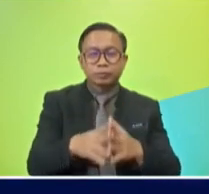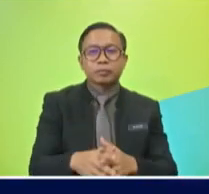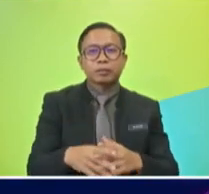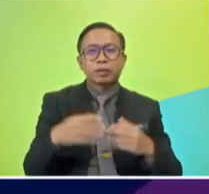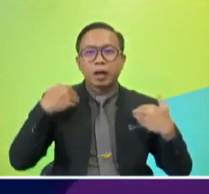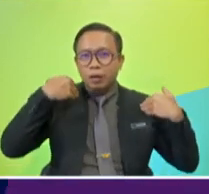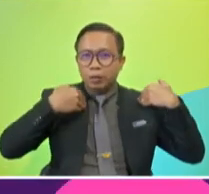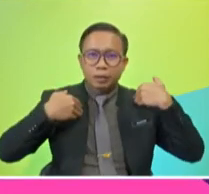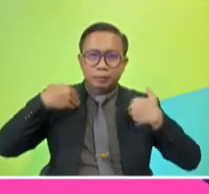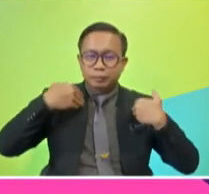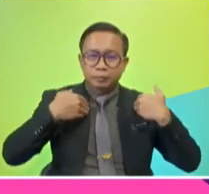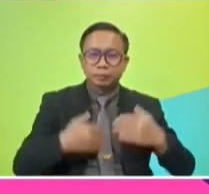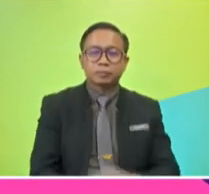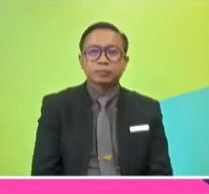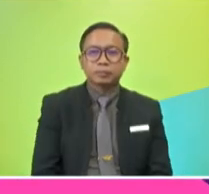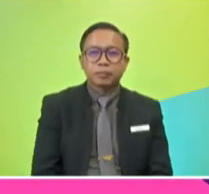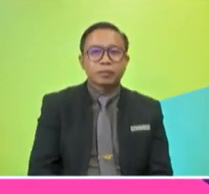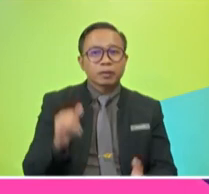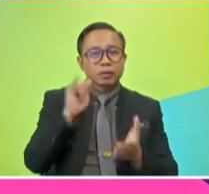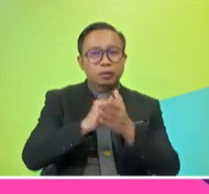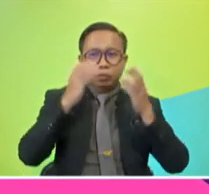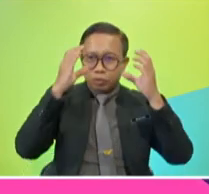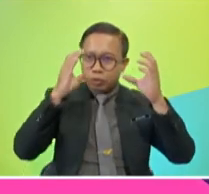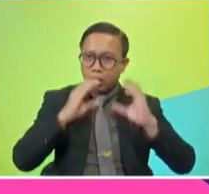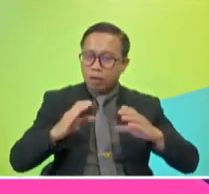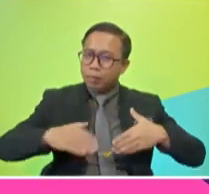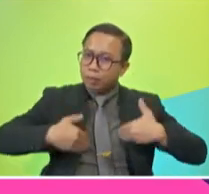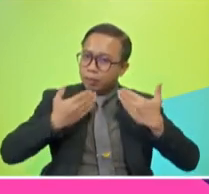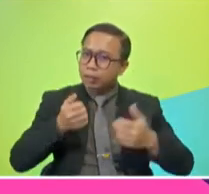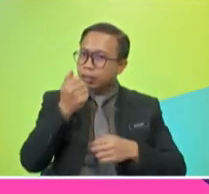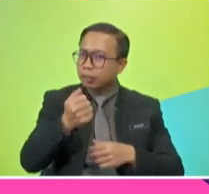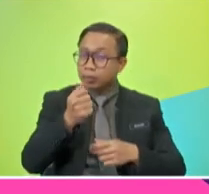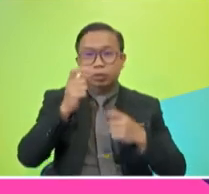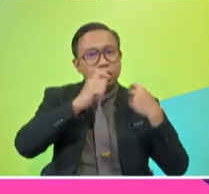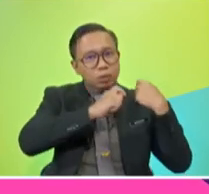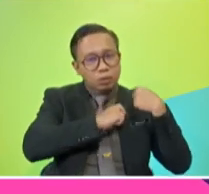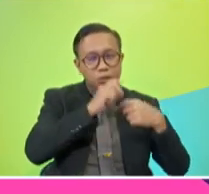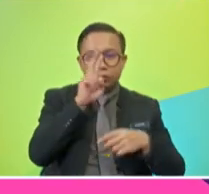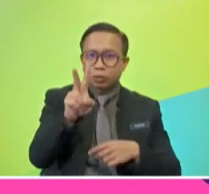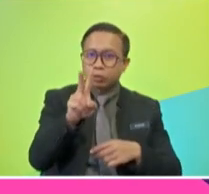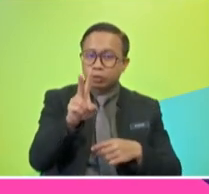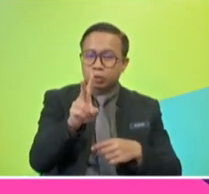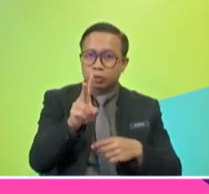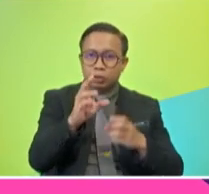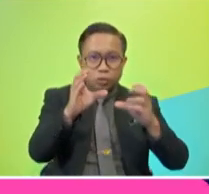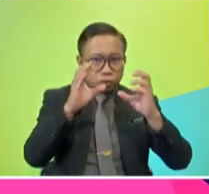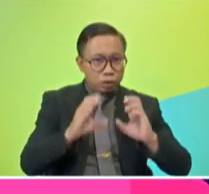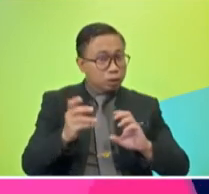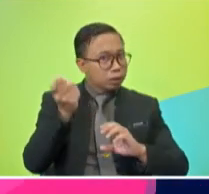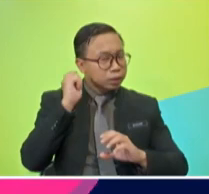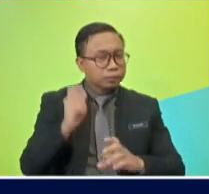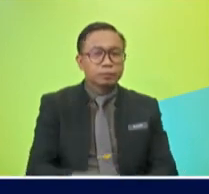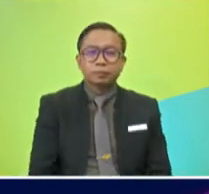betul betul itu adalah cara bagaimana kamu bertanggung jawab terhadap Dua situasi yang kuberikan tadi